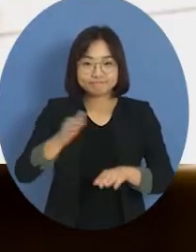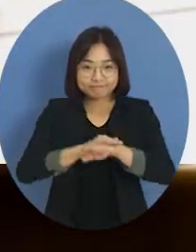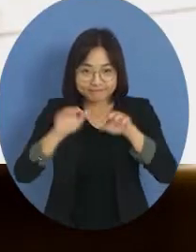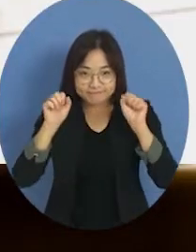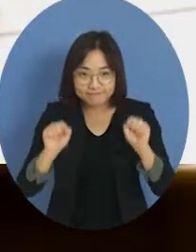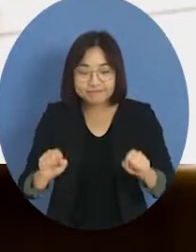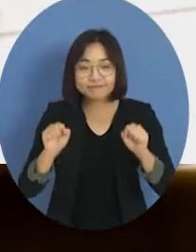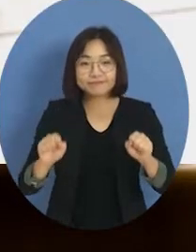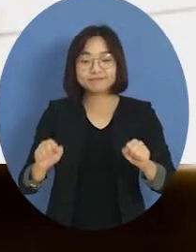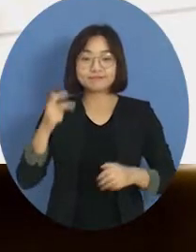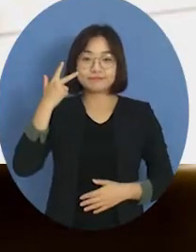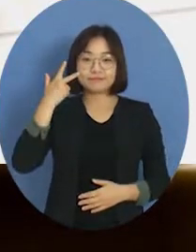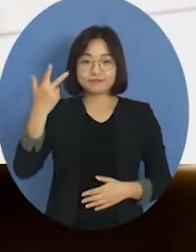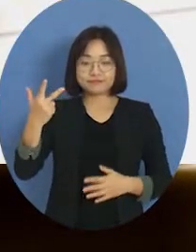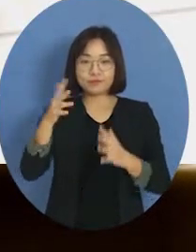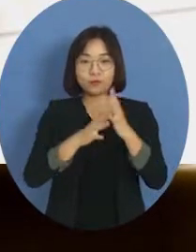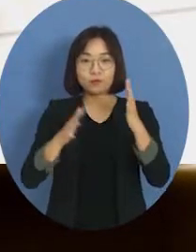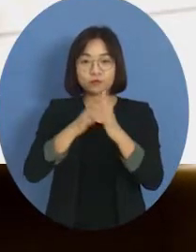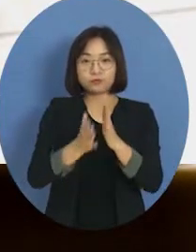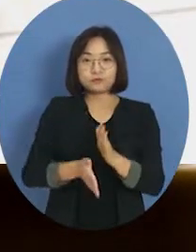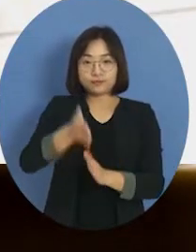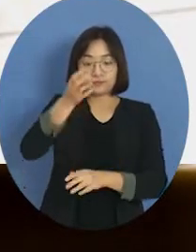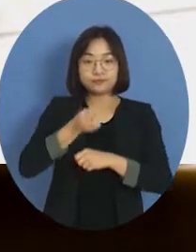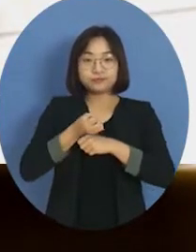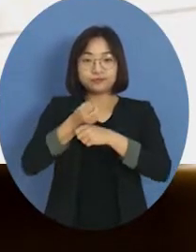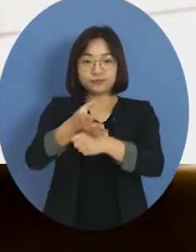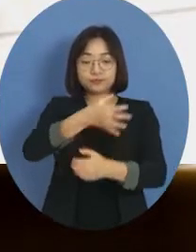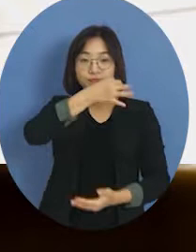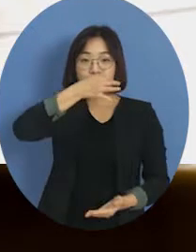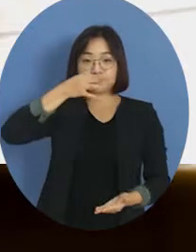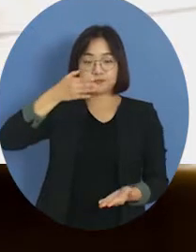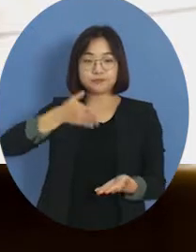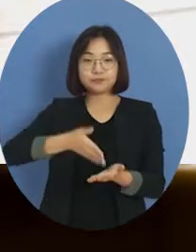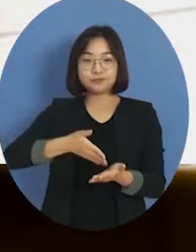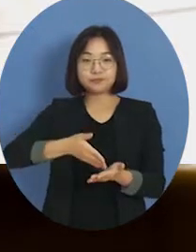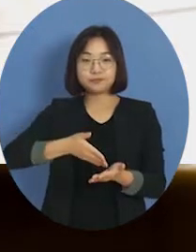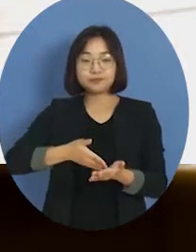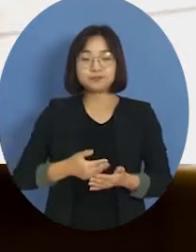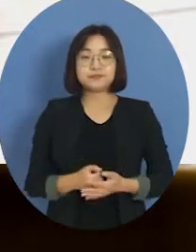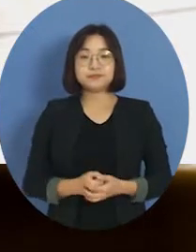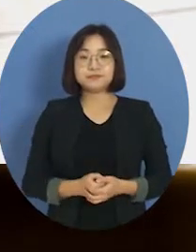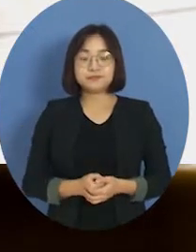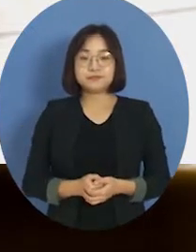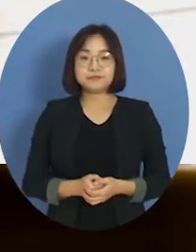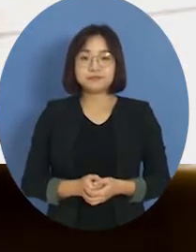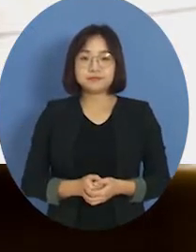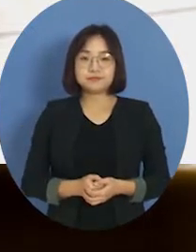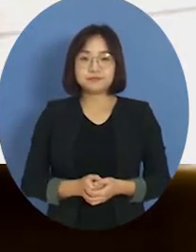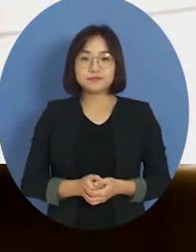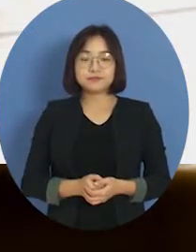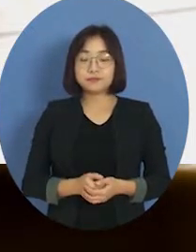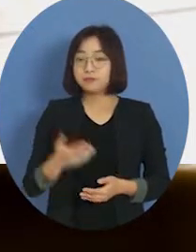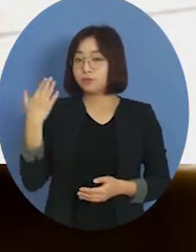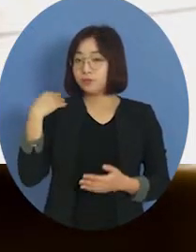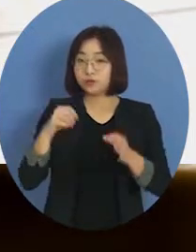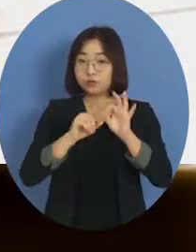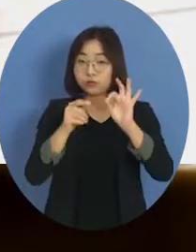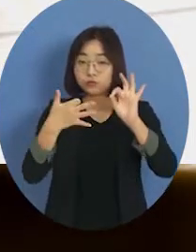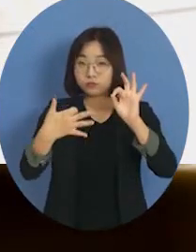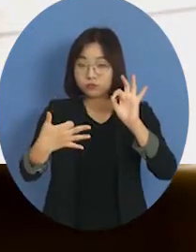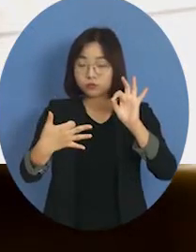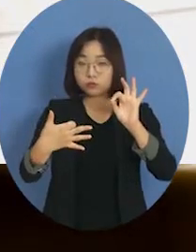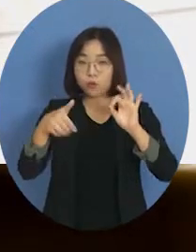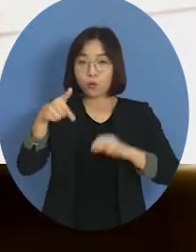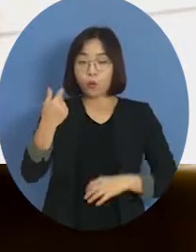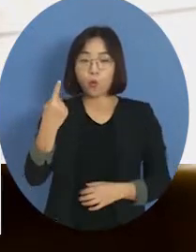시청자 여러분 안녕하십니까? 한 주간의 공주 소식을 전해드리는 흥미진진 공주 시정 뉴스입니다. 지난 19일